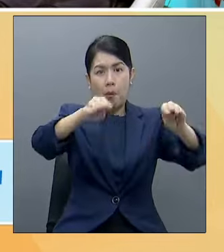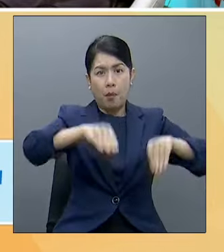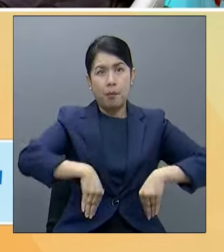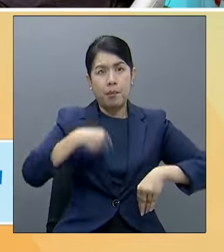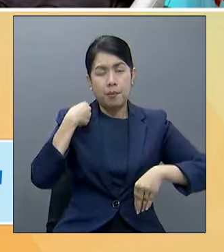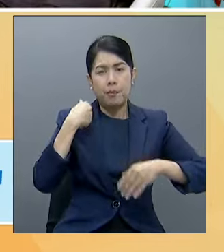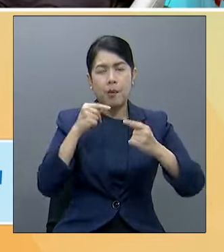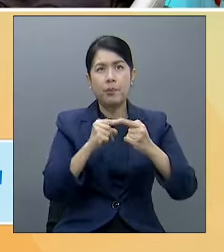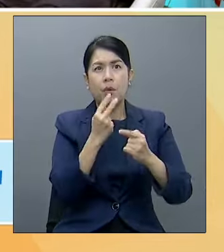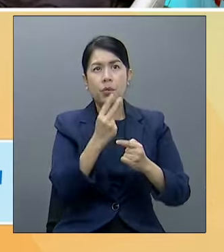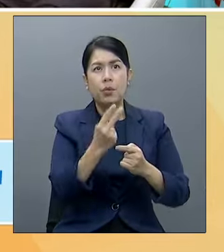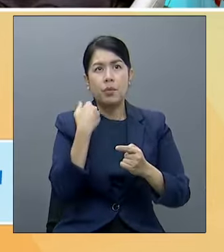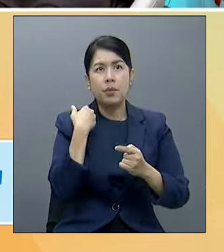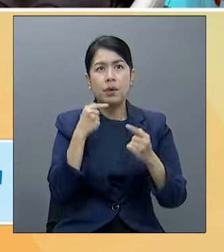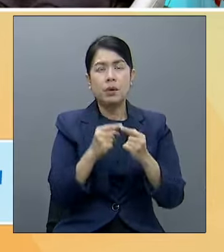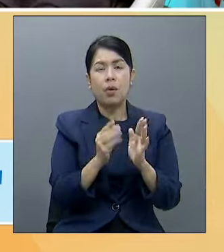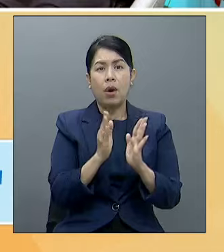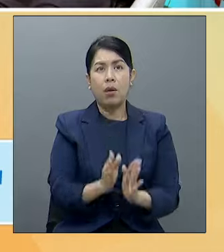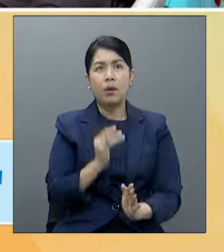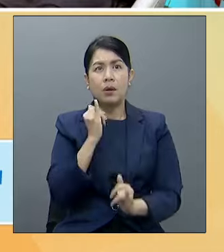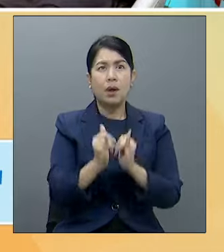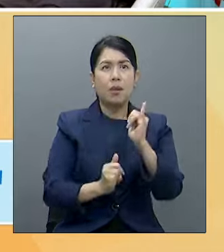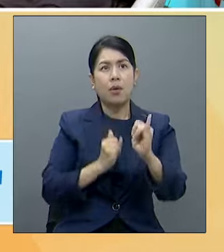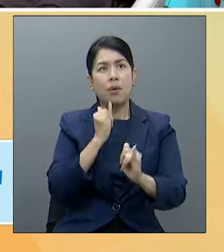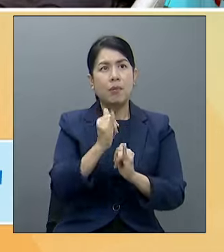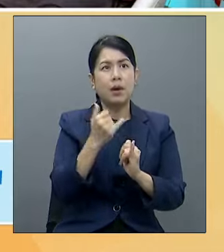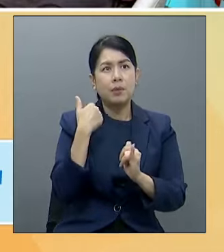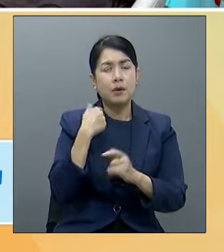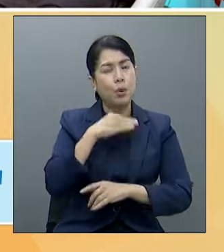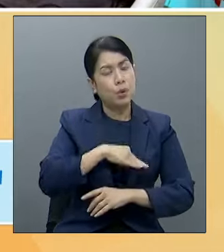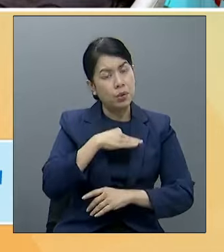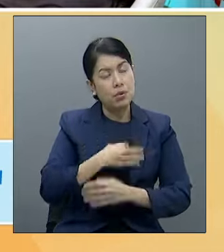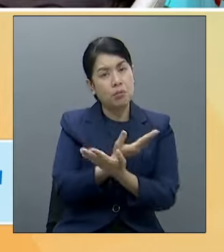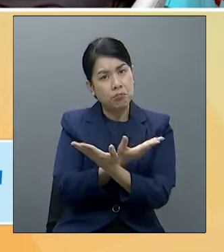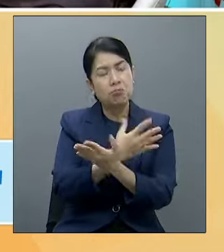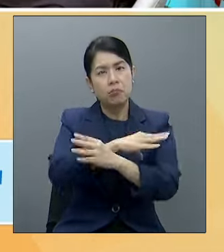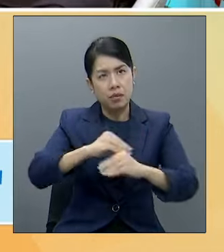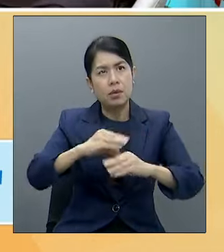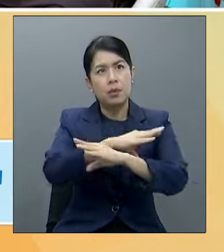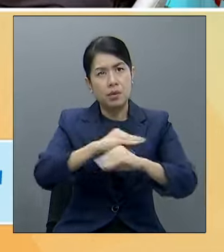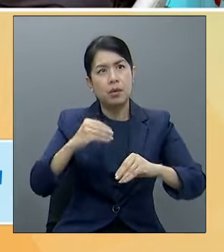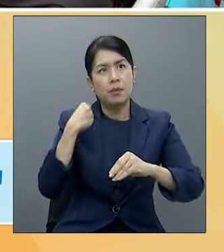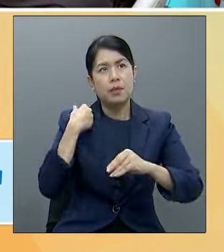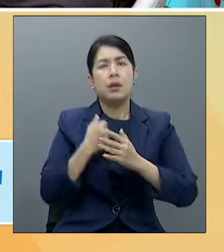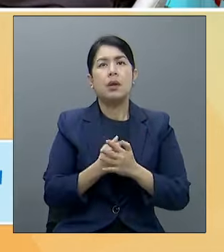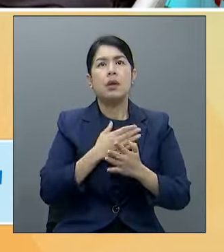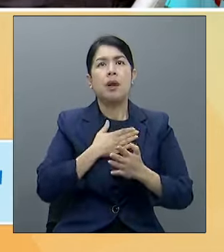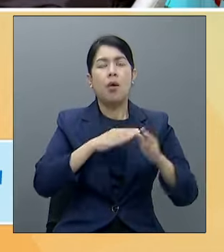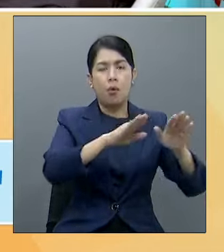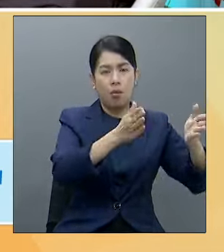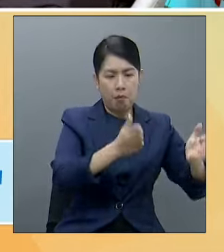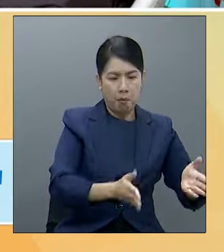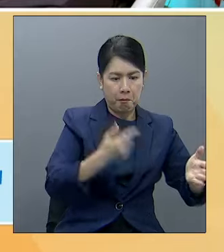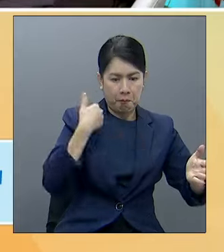รือ situation น่ะให้คนมา involve หรือเข้ามามีปฏิสัมพันธ์เรามีแค่ลำโพงดนตรี DJ แ